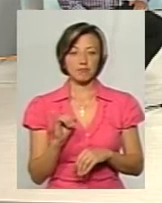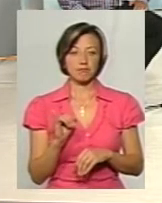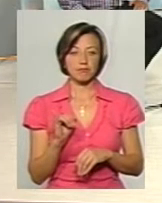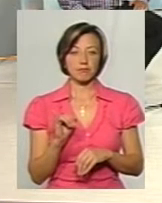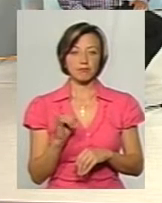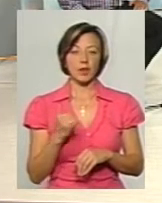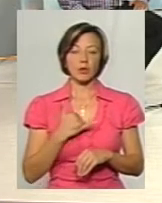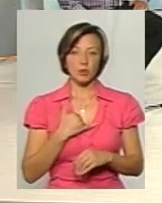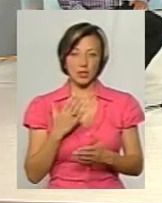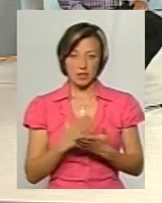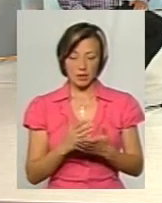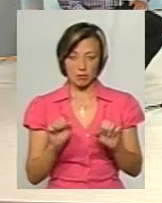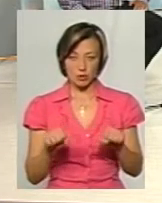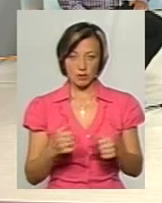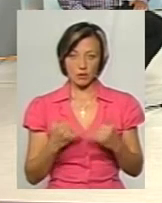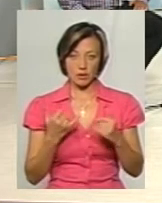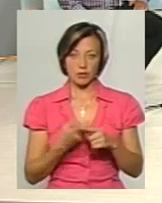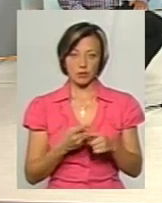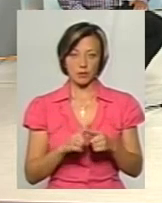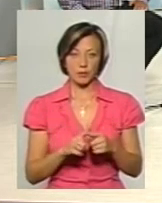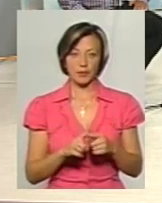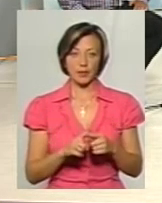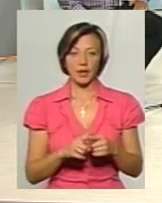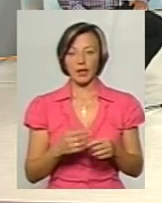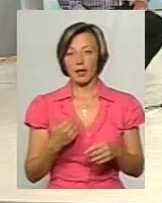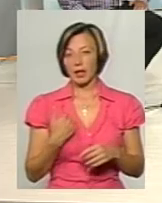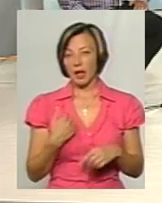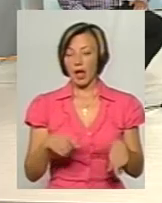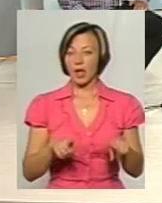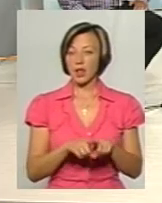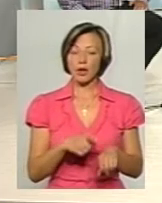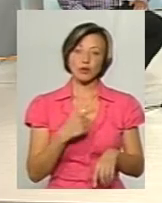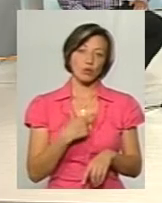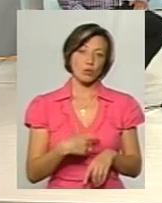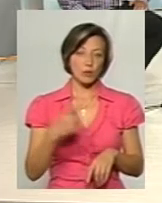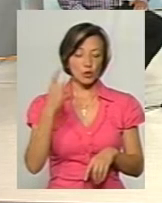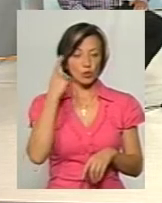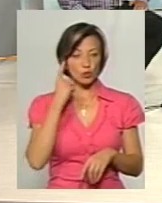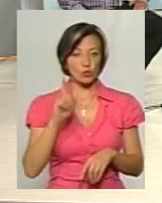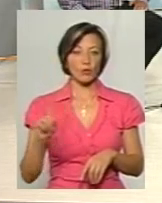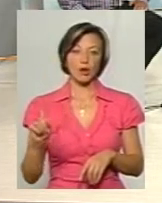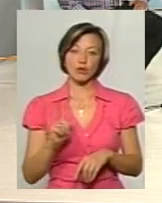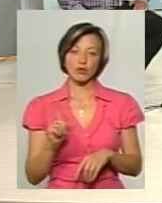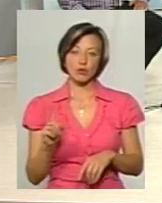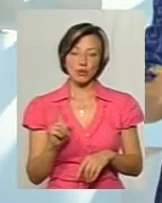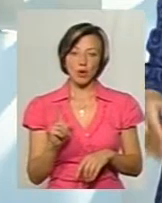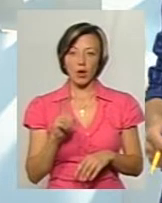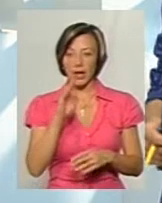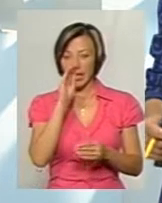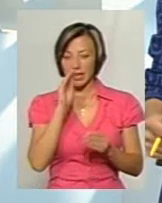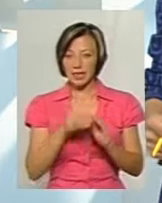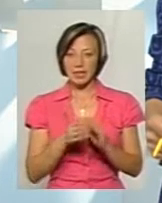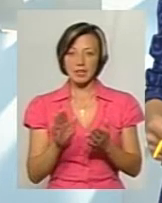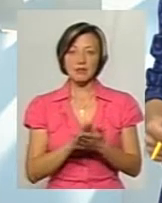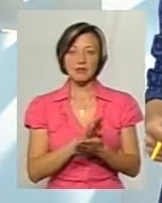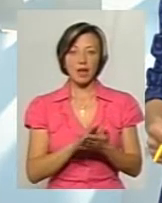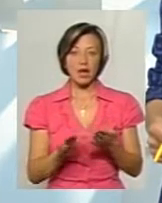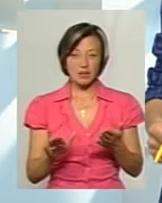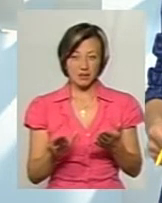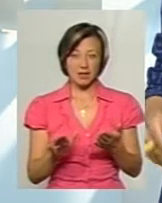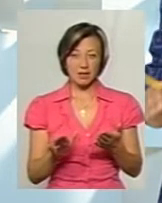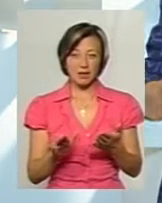в нас є можливості для цього. Ну, я так собі думаю, що власне та тінізація не